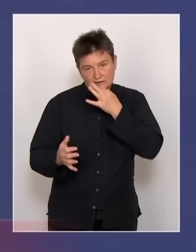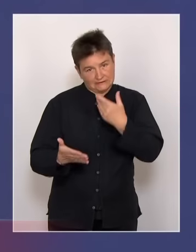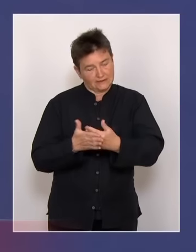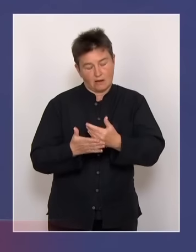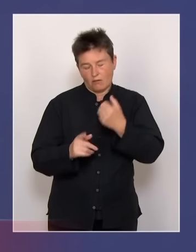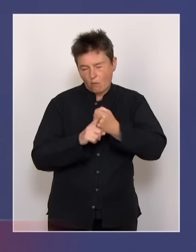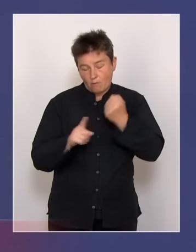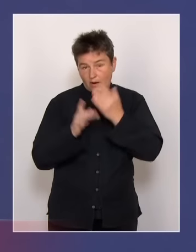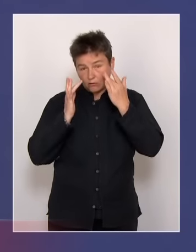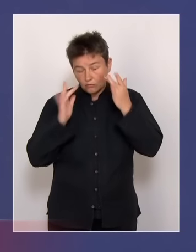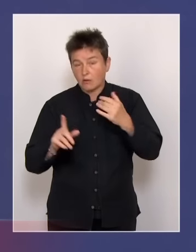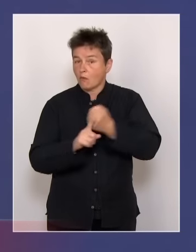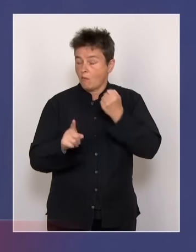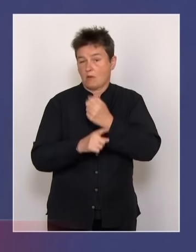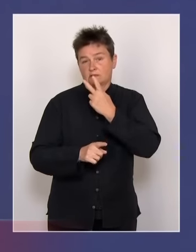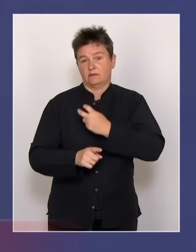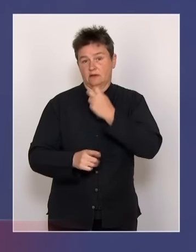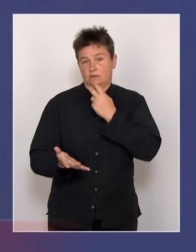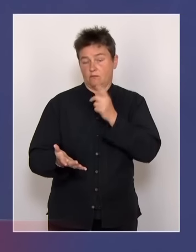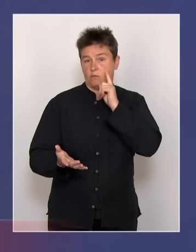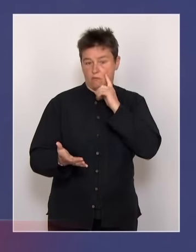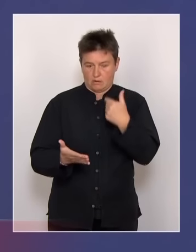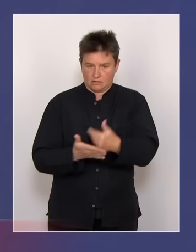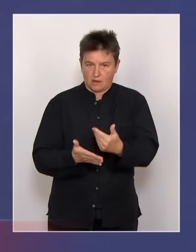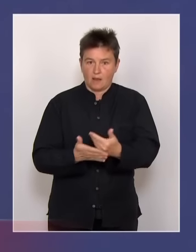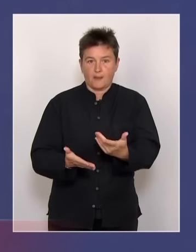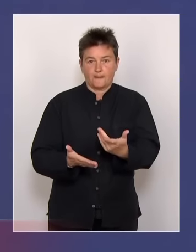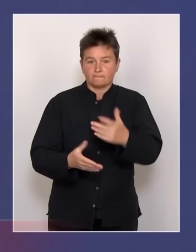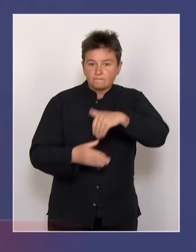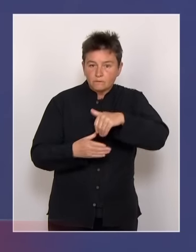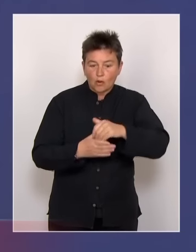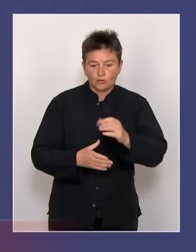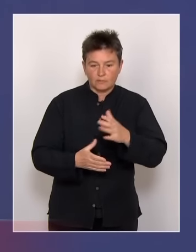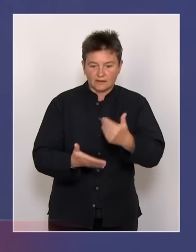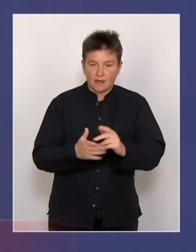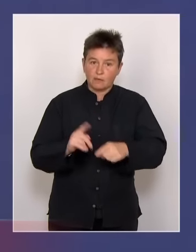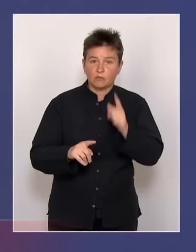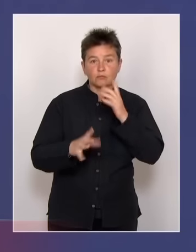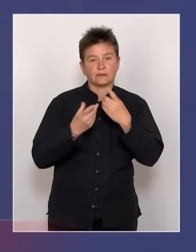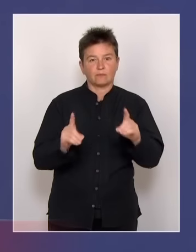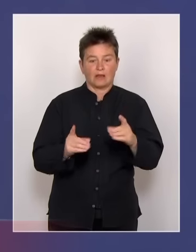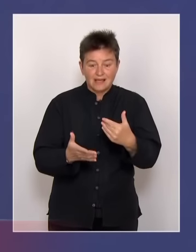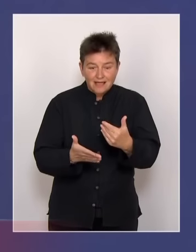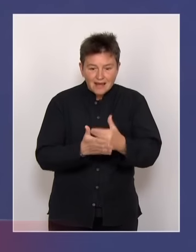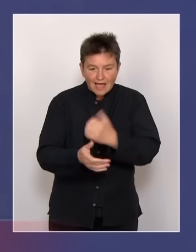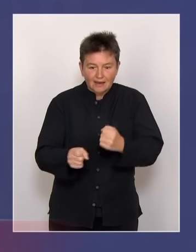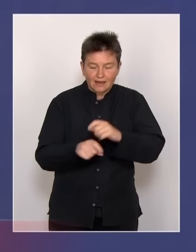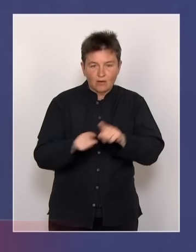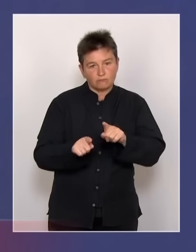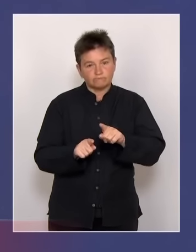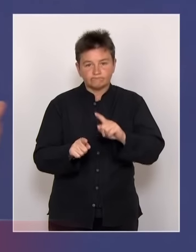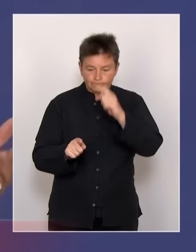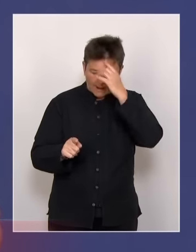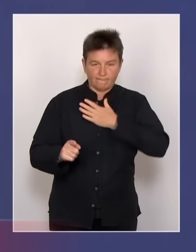culturel et civilisationnel parce que c'est là que se joue en vrai notre démocratie parce que c'est là que se forge notre opinion publique